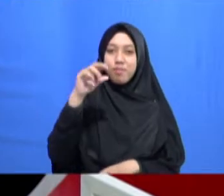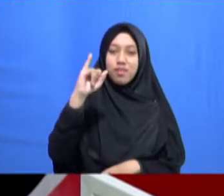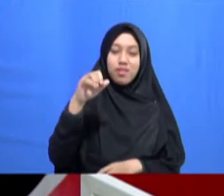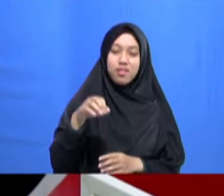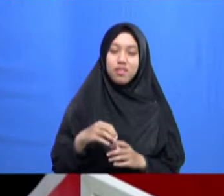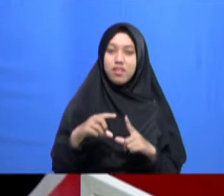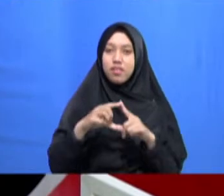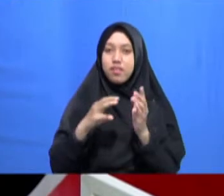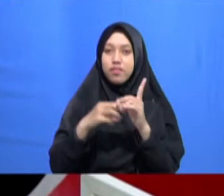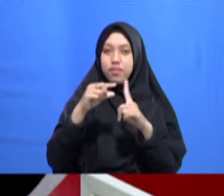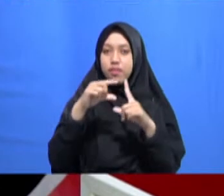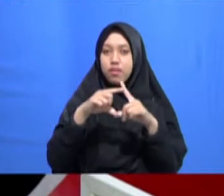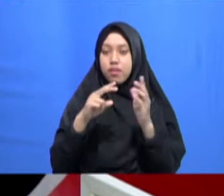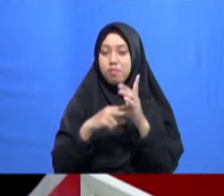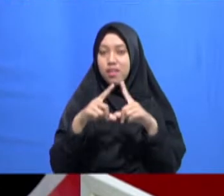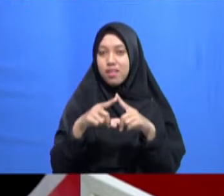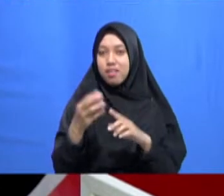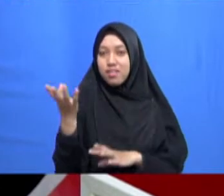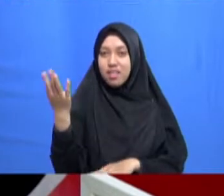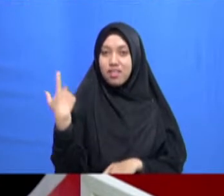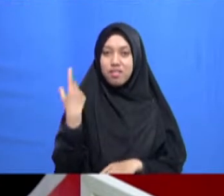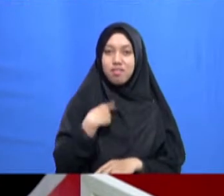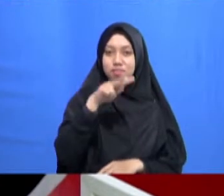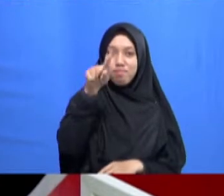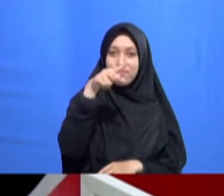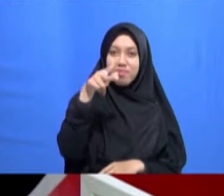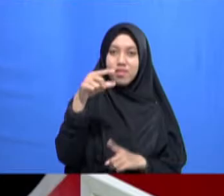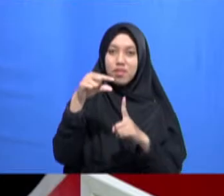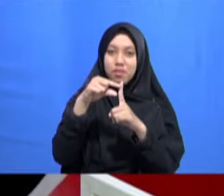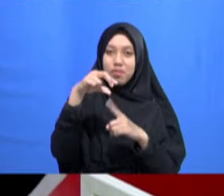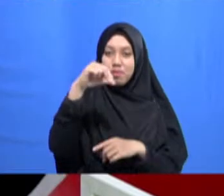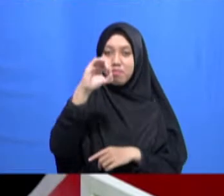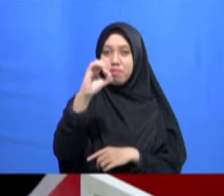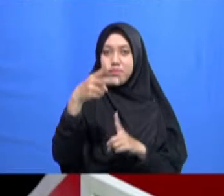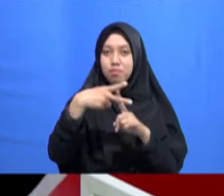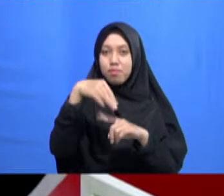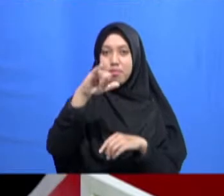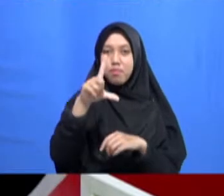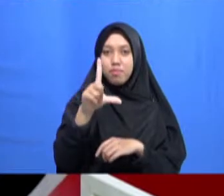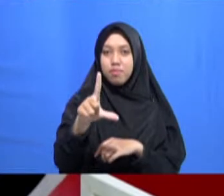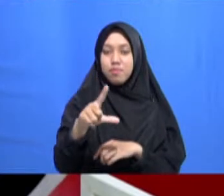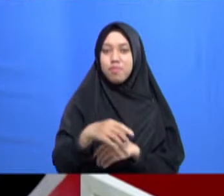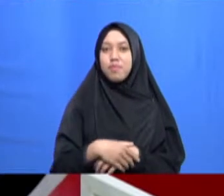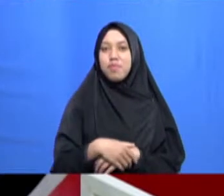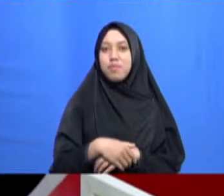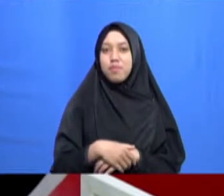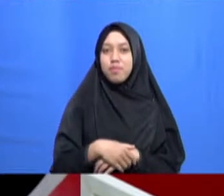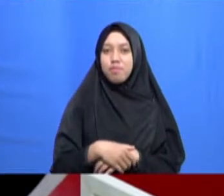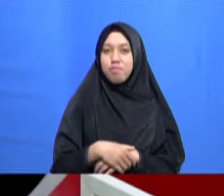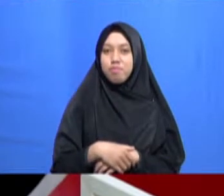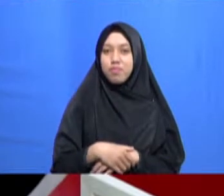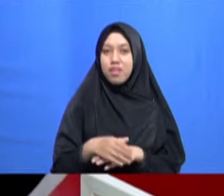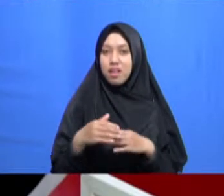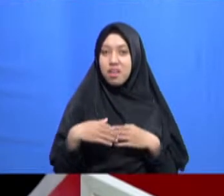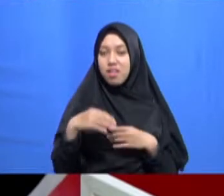tahu bagaimana profil dari tim pakar kita, tentunya acara debat publik terbuka ini juga ada yang